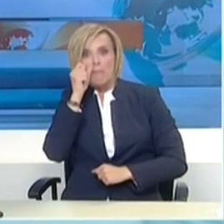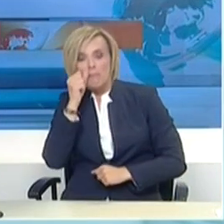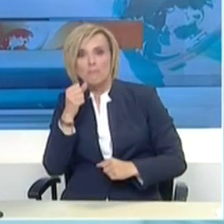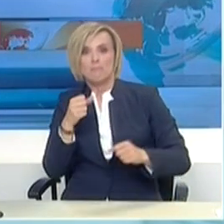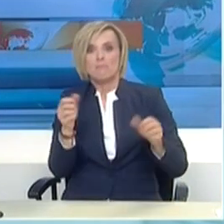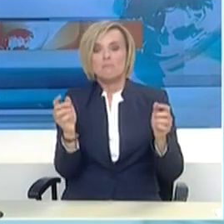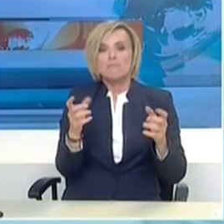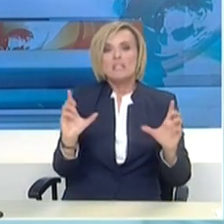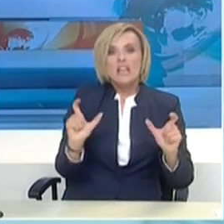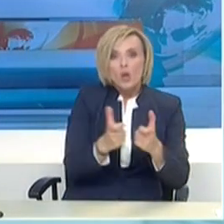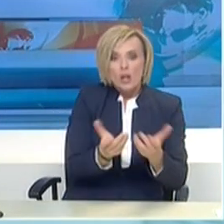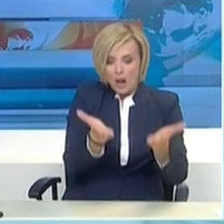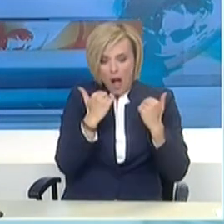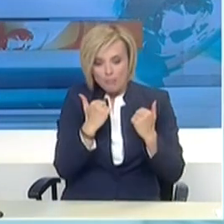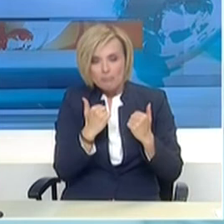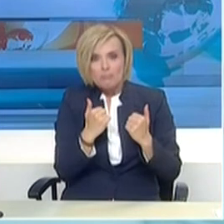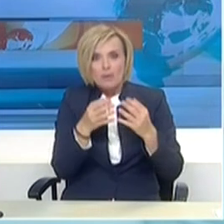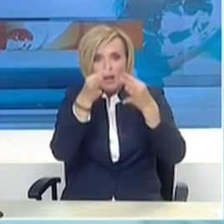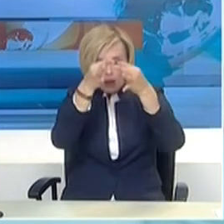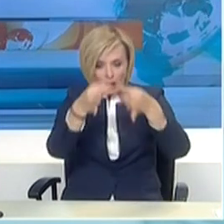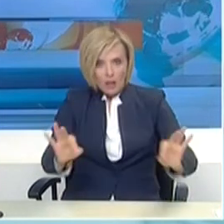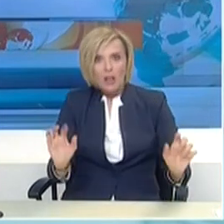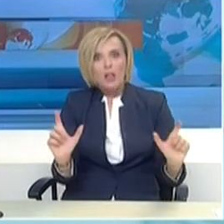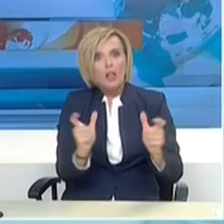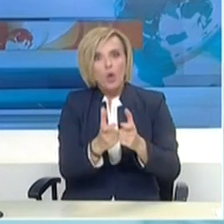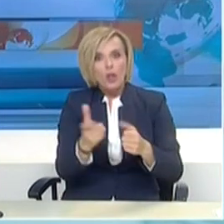Το αν θα έχουμε λιγότερους θανάτους σε αυτόν τον πληθυσμό μπορεί να αλλάξει